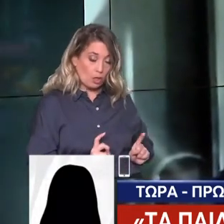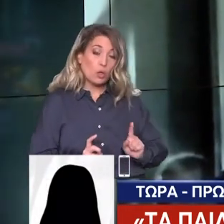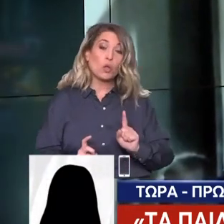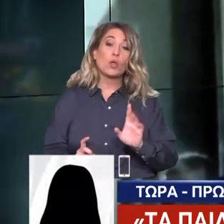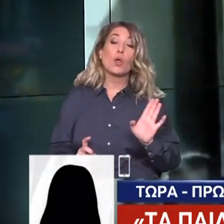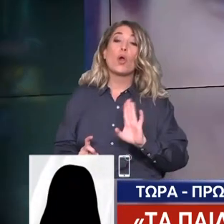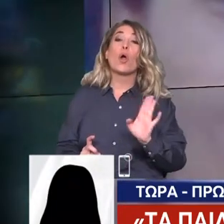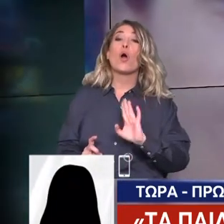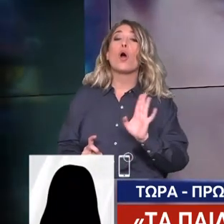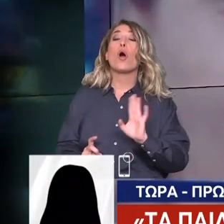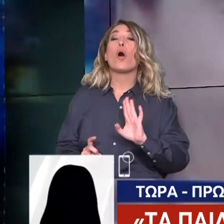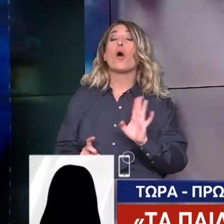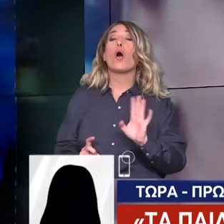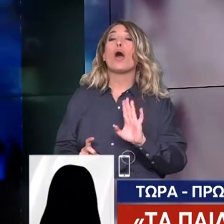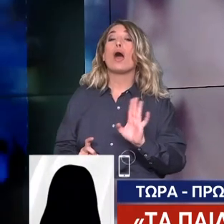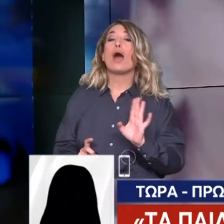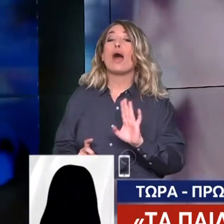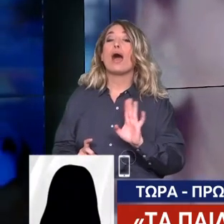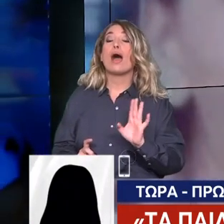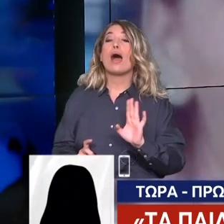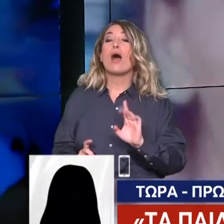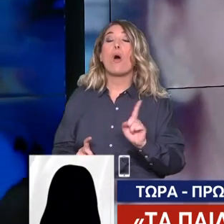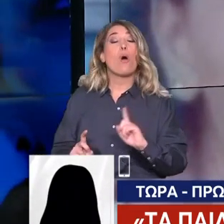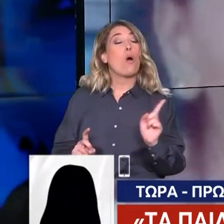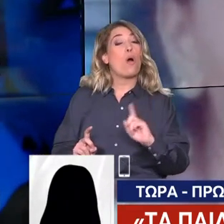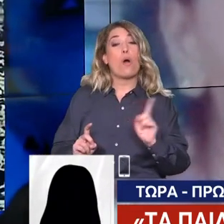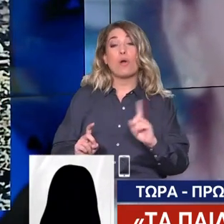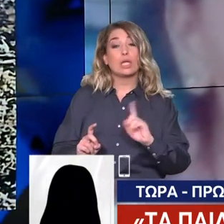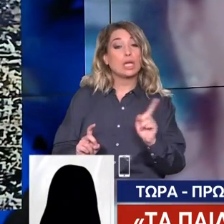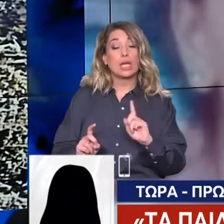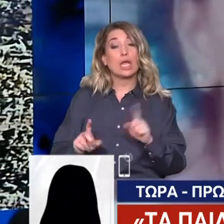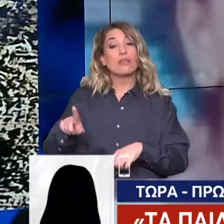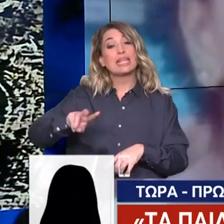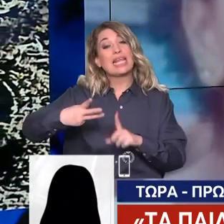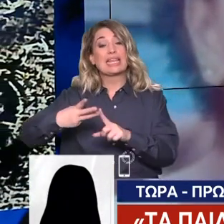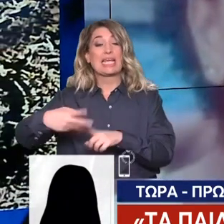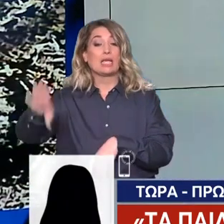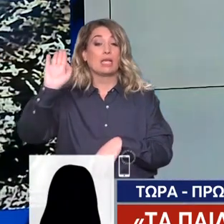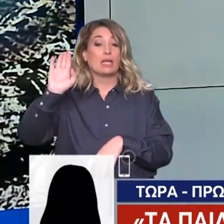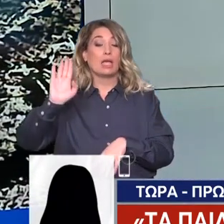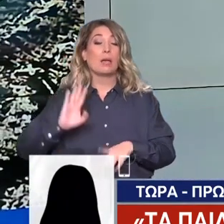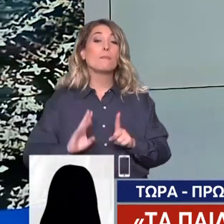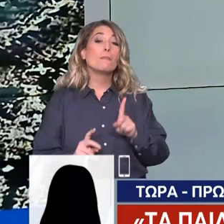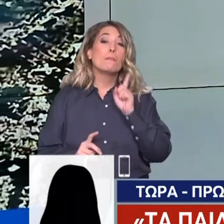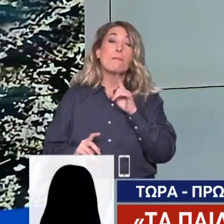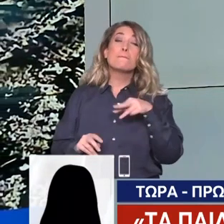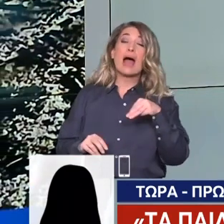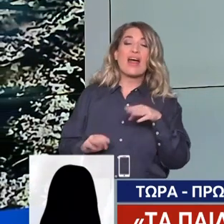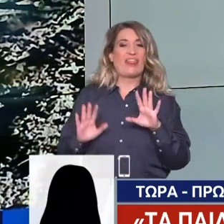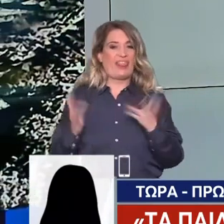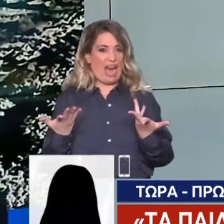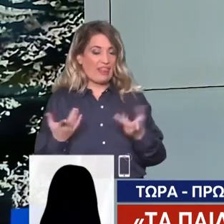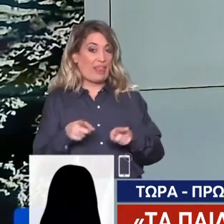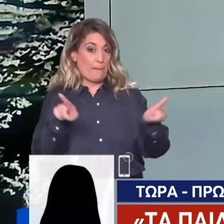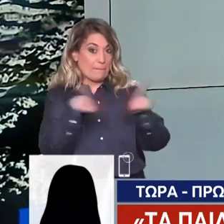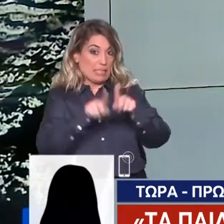Δεν τη γνωρίζω από τη Γεωργία, όχι. Άρα, χωρίζει ούτε με εσάς... Ούτε τη Μαρία. Χωρίζει με εσάς